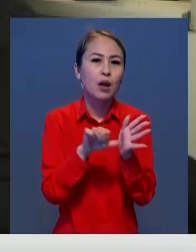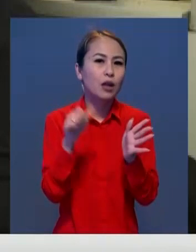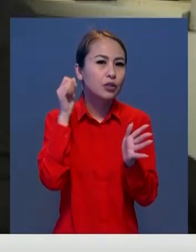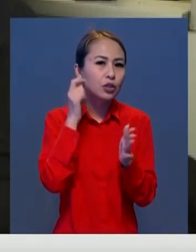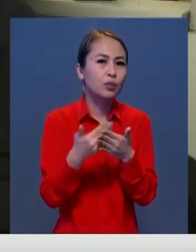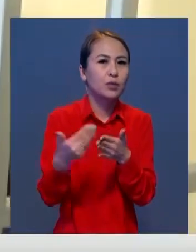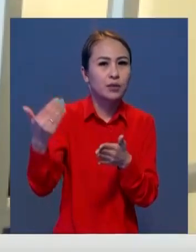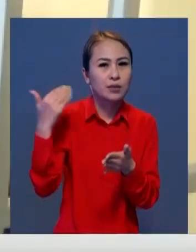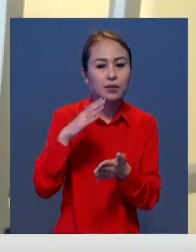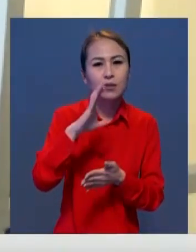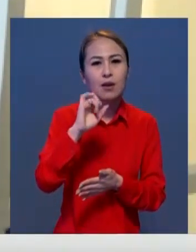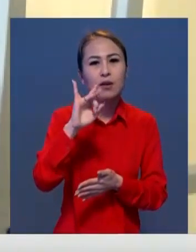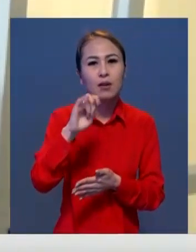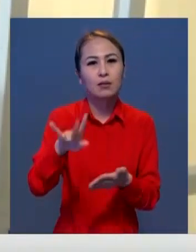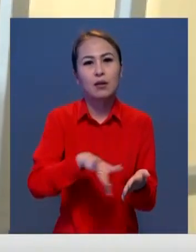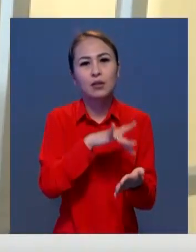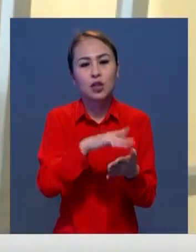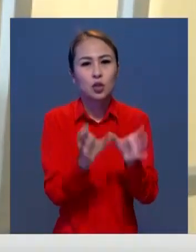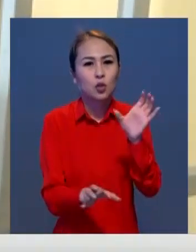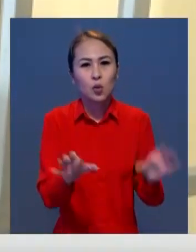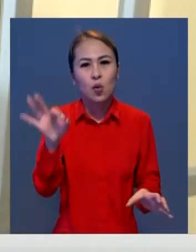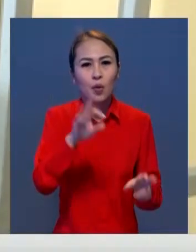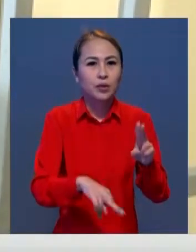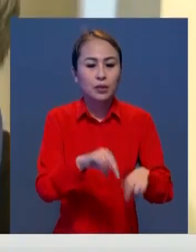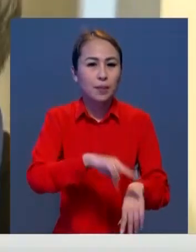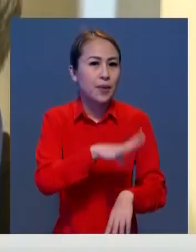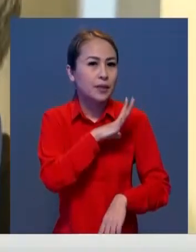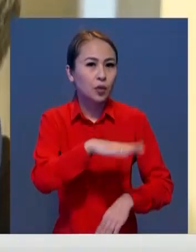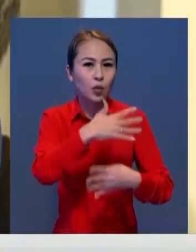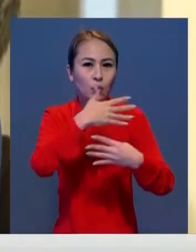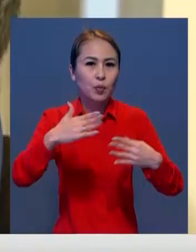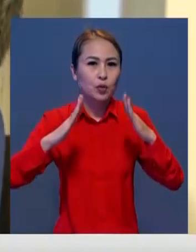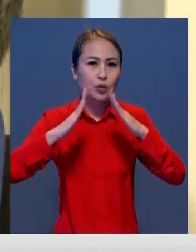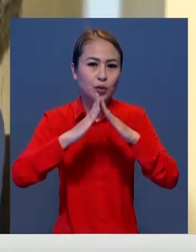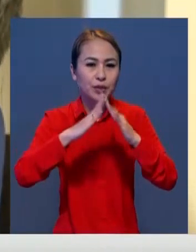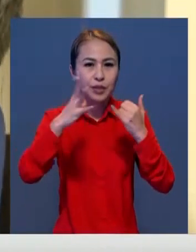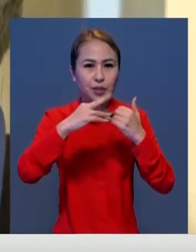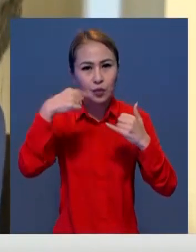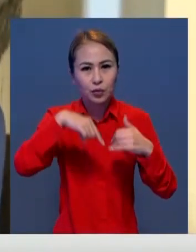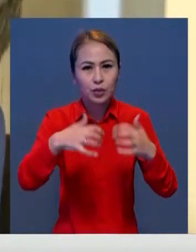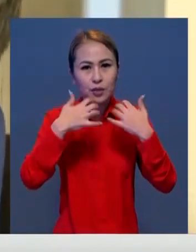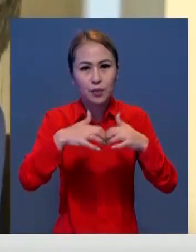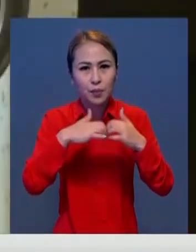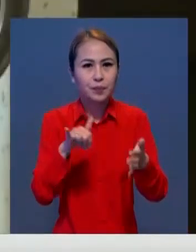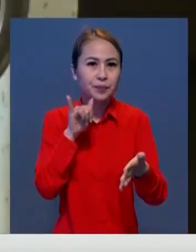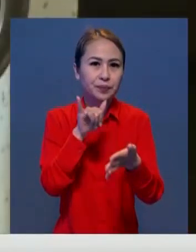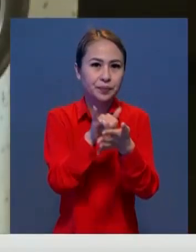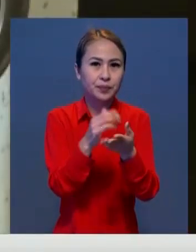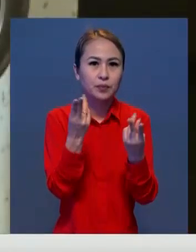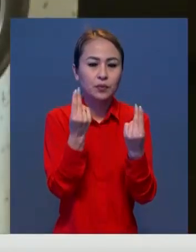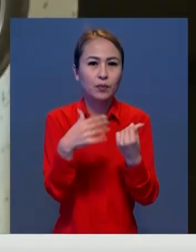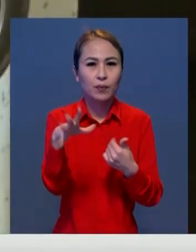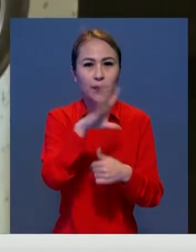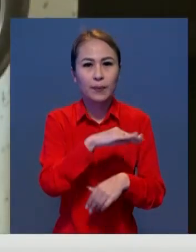осыдан 6 жыл бұрын Саран қаласында жылу қазандығы салынбай тұрып, көпқабатты үйлердің жертөлесіне есептеуіш құрал орнатып, қалған